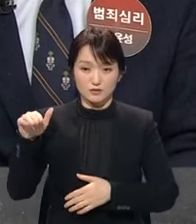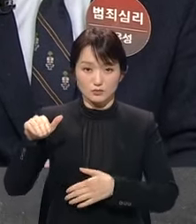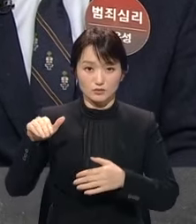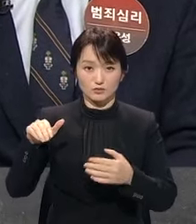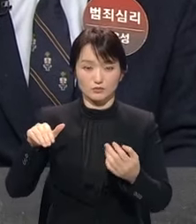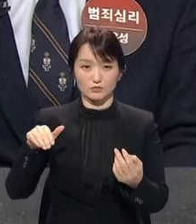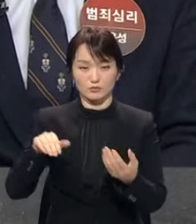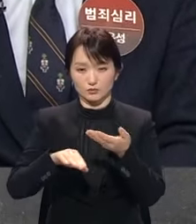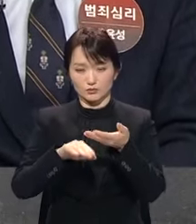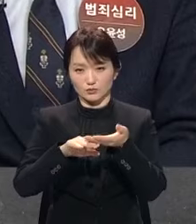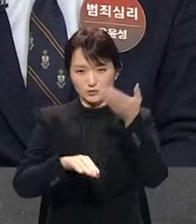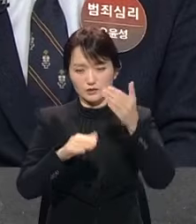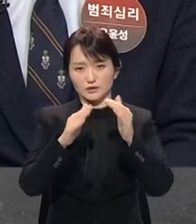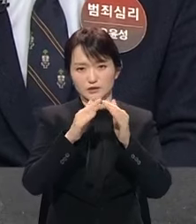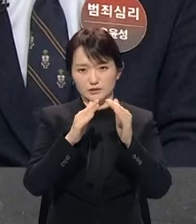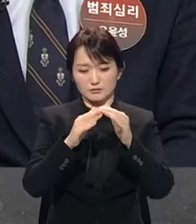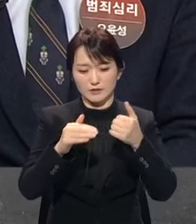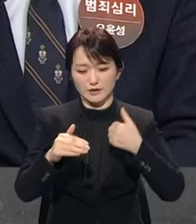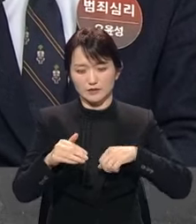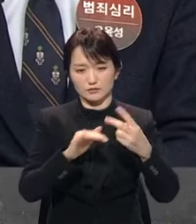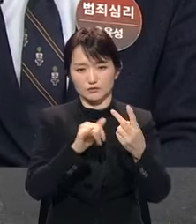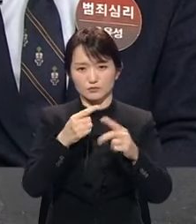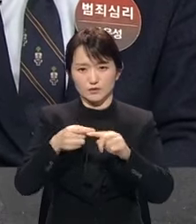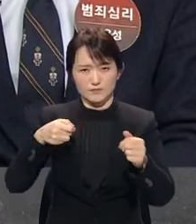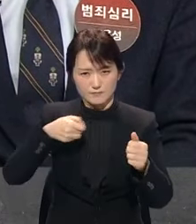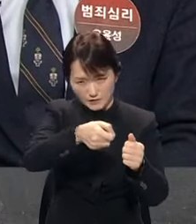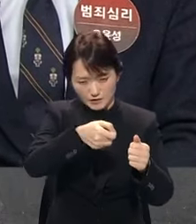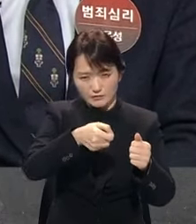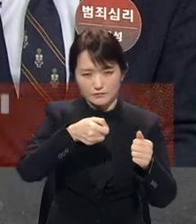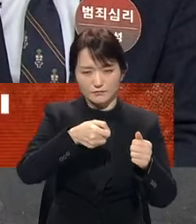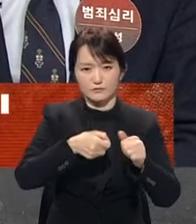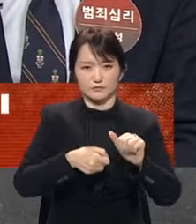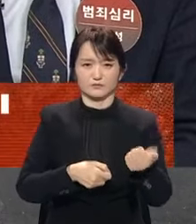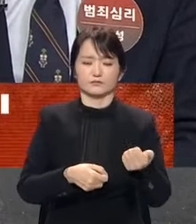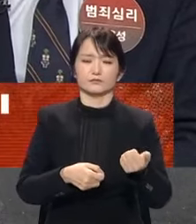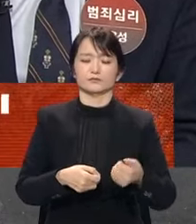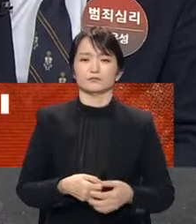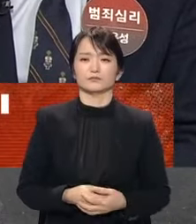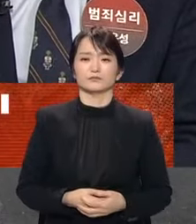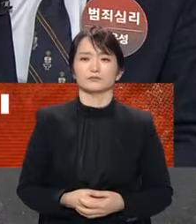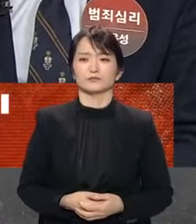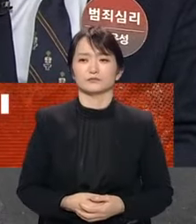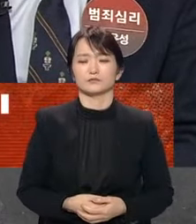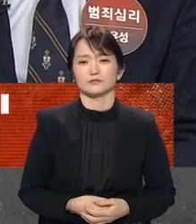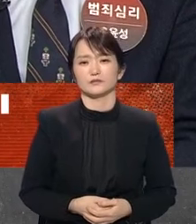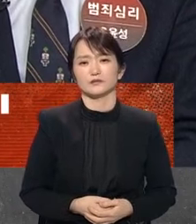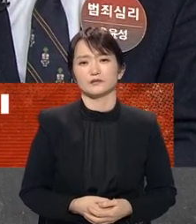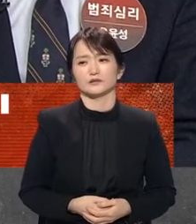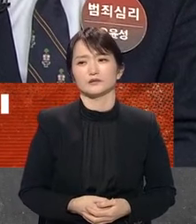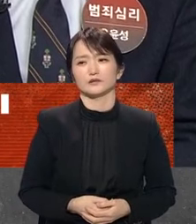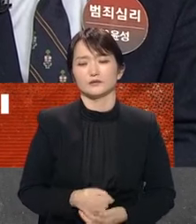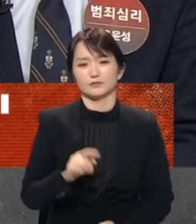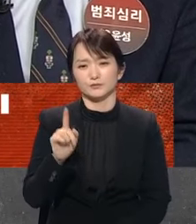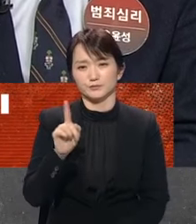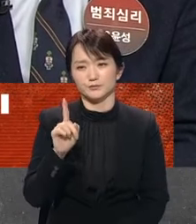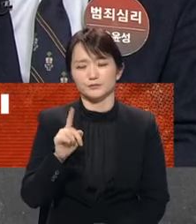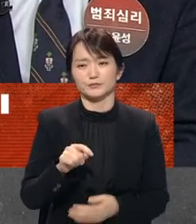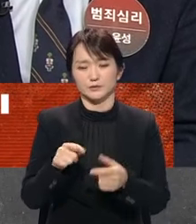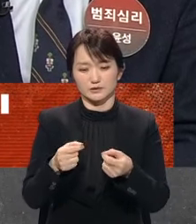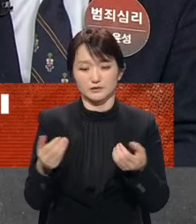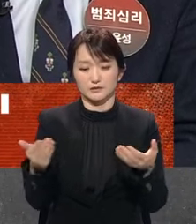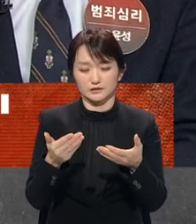쏟았다는 거죠. 그래서 실제로 이제 종로에서 뺨 맞고 한강에서 눈 흘긴다라고 하는 그런 식이 되어 버렸는데 어쨌든 간에 이런